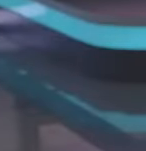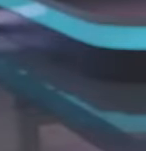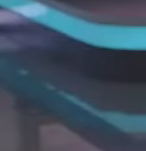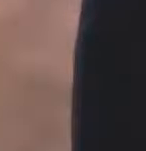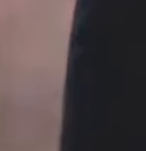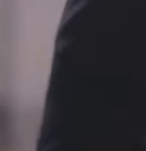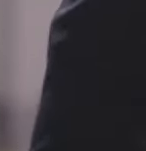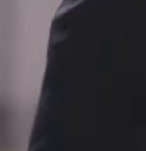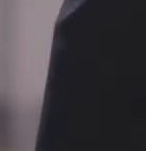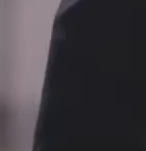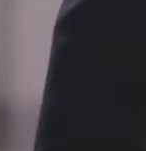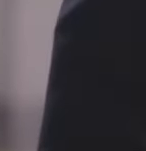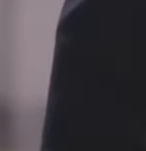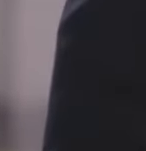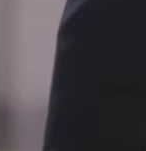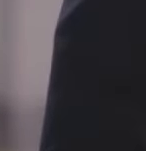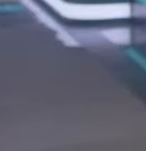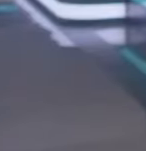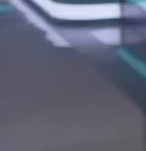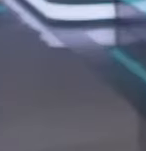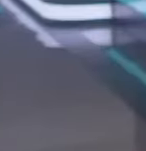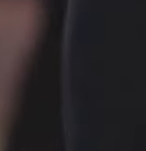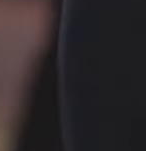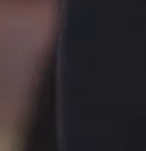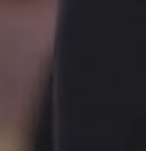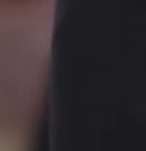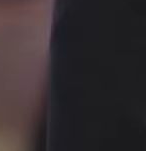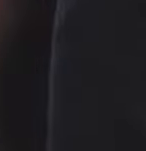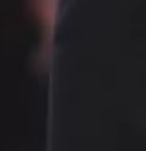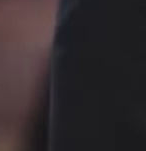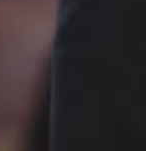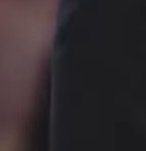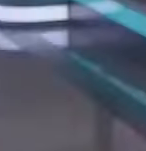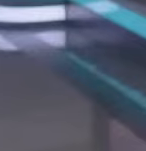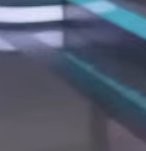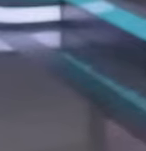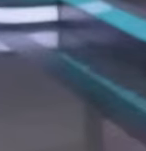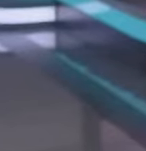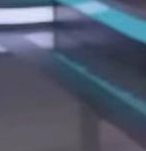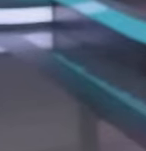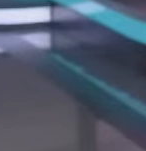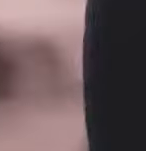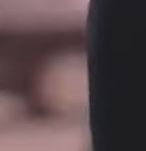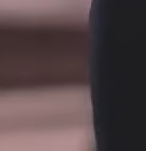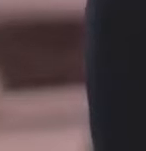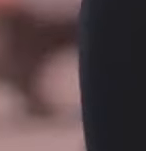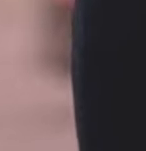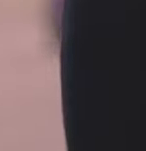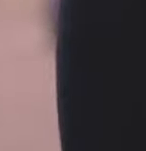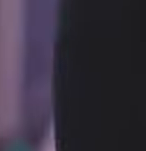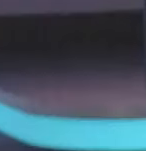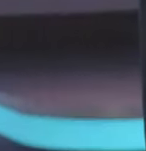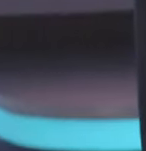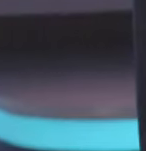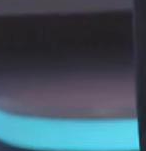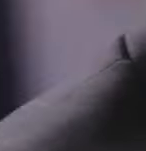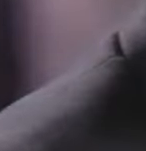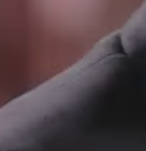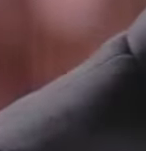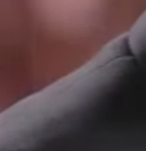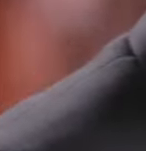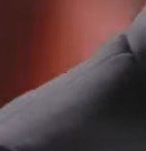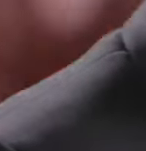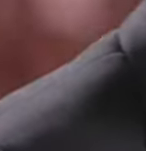political reporter, constant challenge din sa akin na mag-aral, intindihin ang issue, maipaunawa ito sa mga manonood natin sa